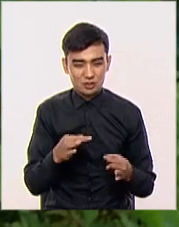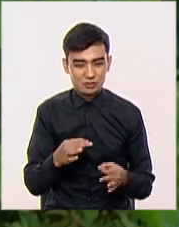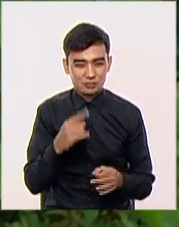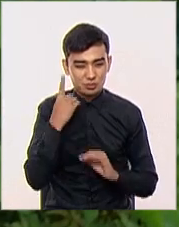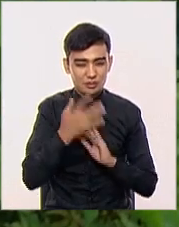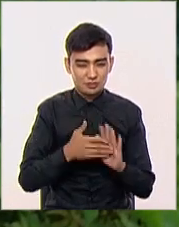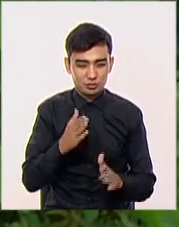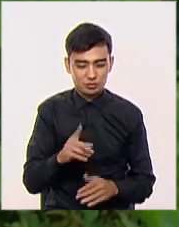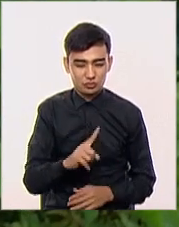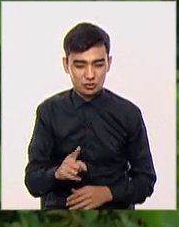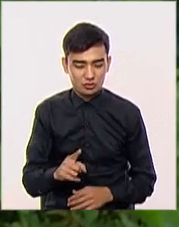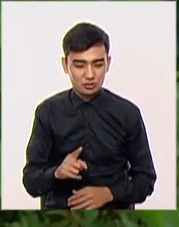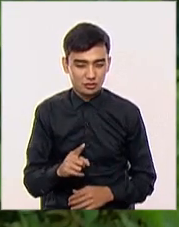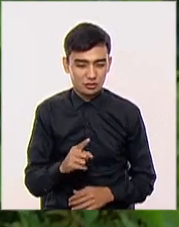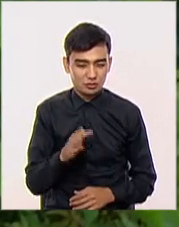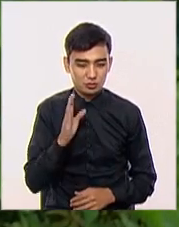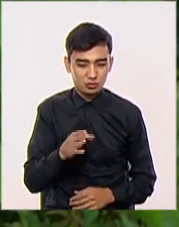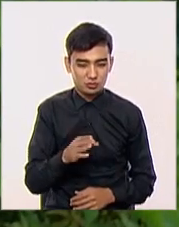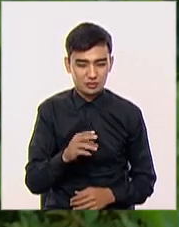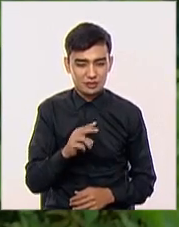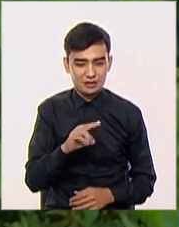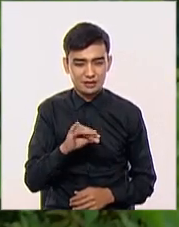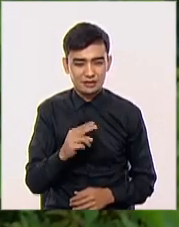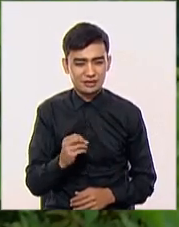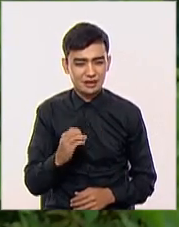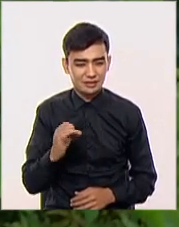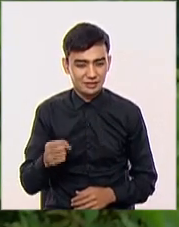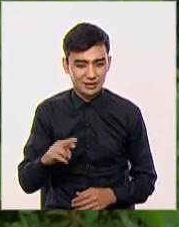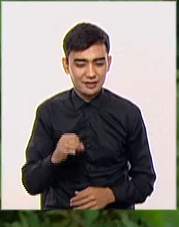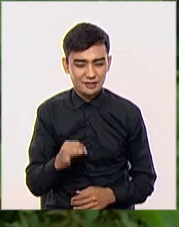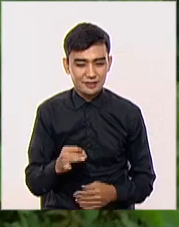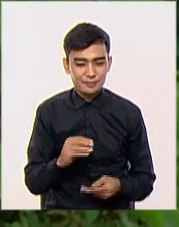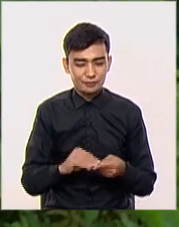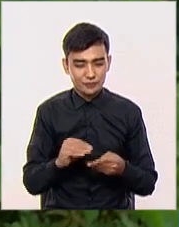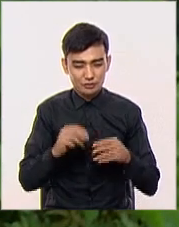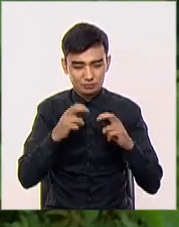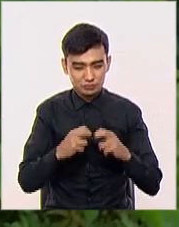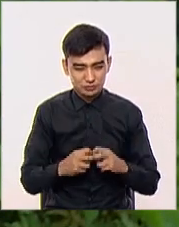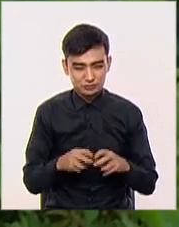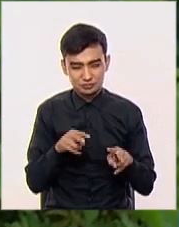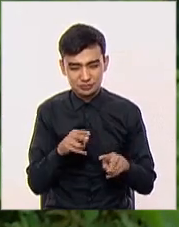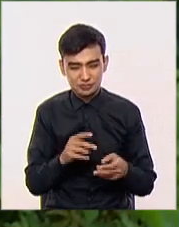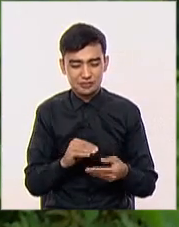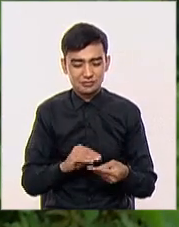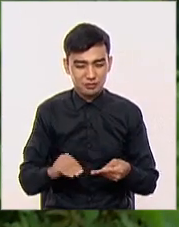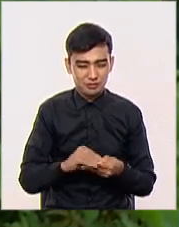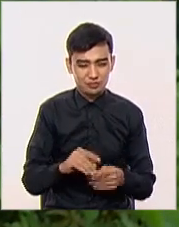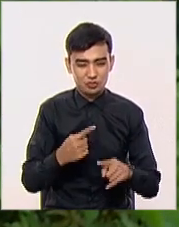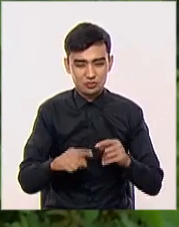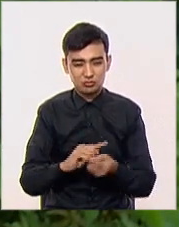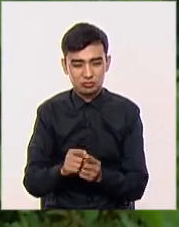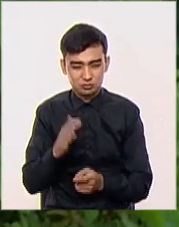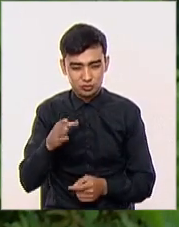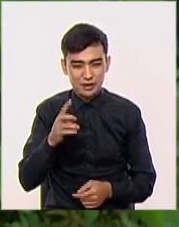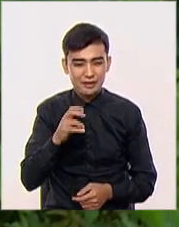понятен, что будет рецессия, в очередной раз будет, наверное, там глобальный пересмотр прогнозов и так далее. Все это приведет к тому, что